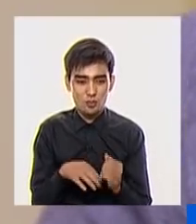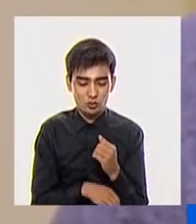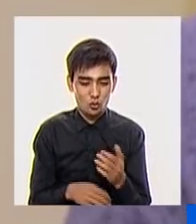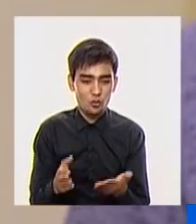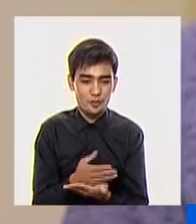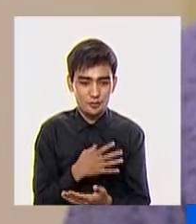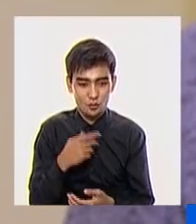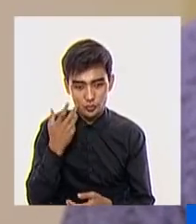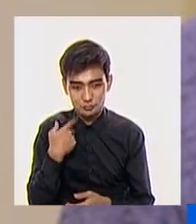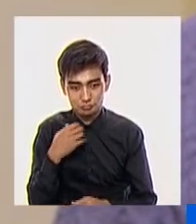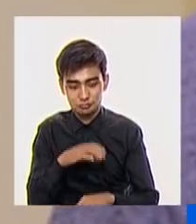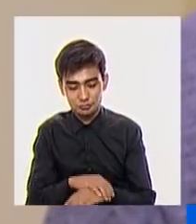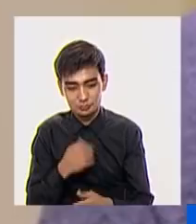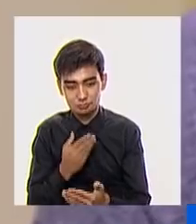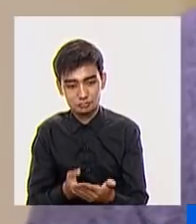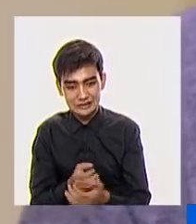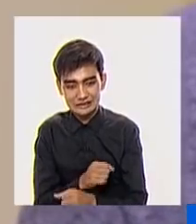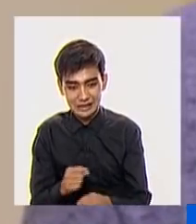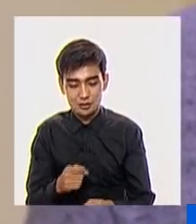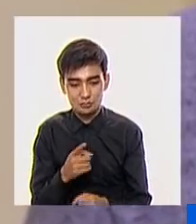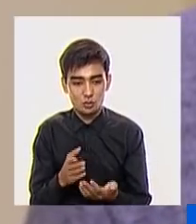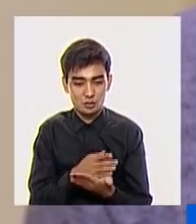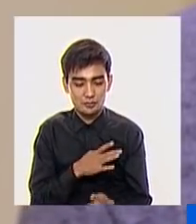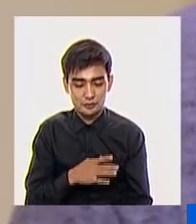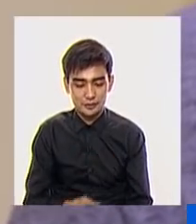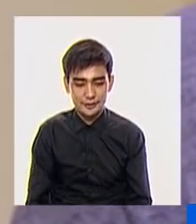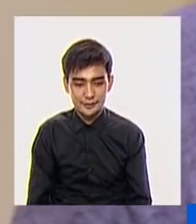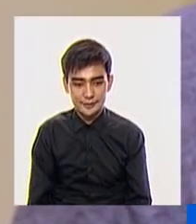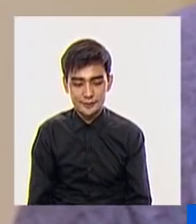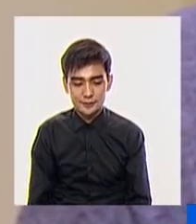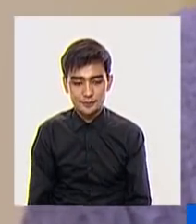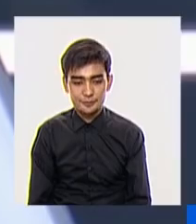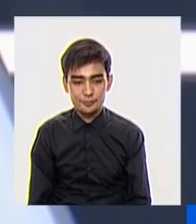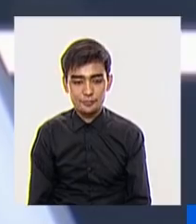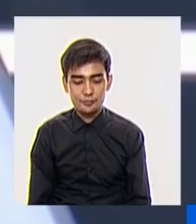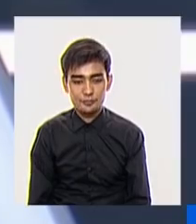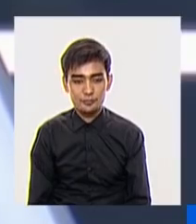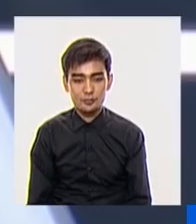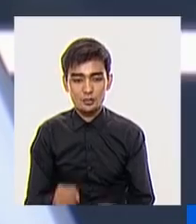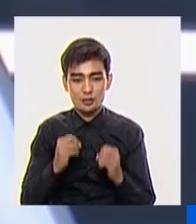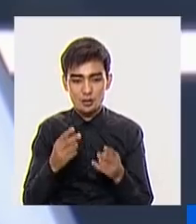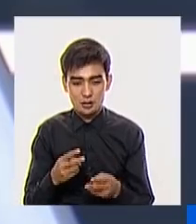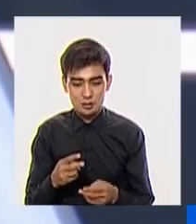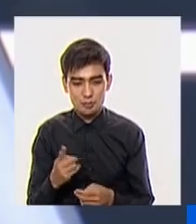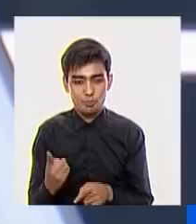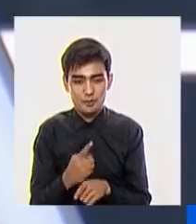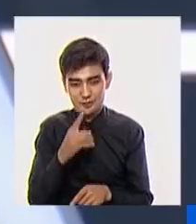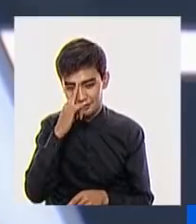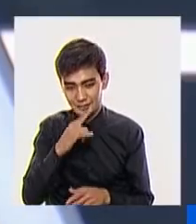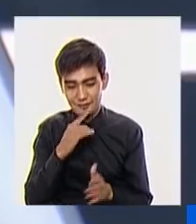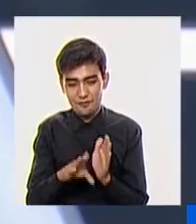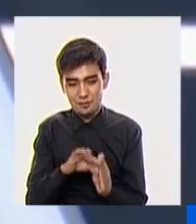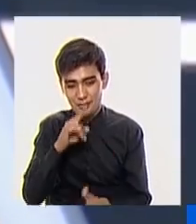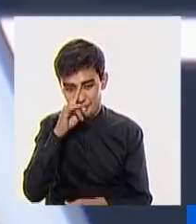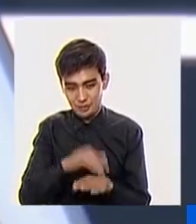после того, как мы давали свои рекомендации по этому вопросу. Как прошли первые в Казахстане выборы